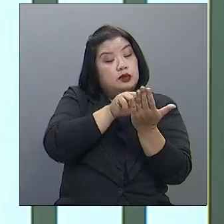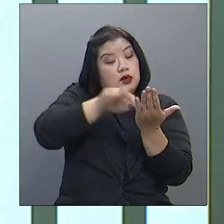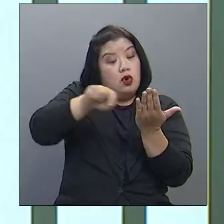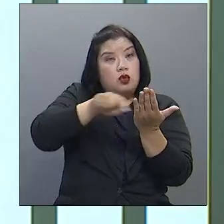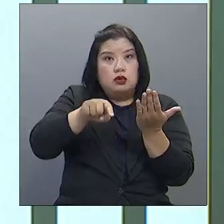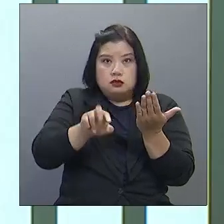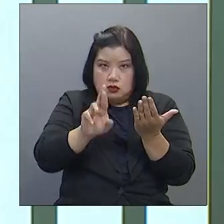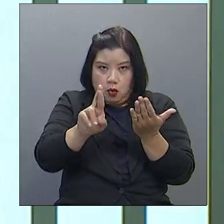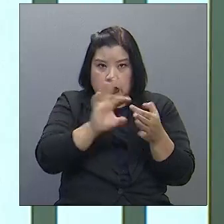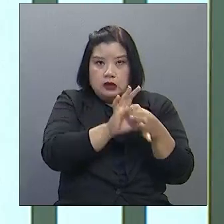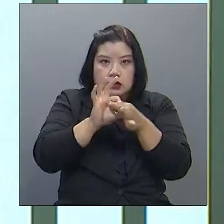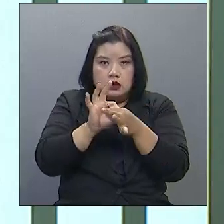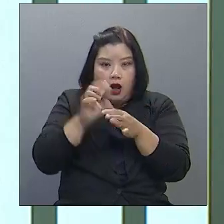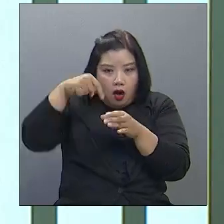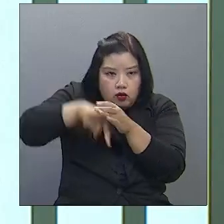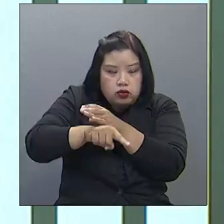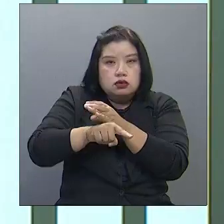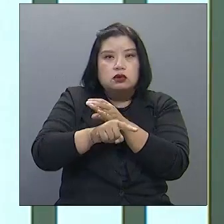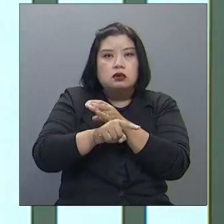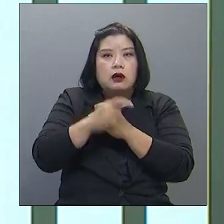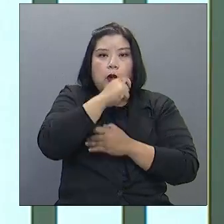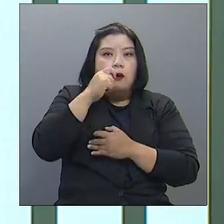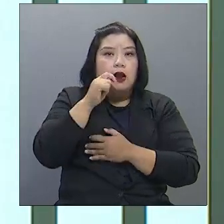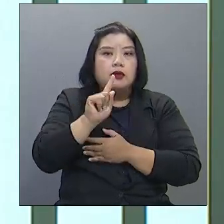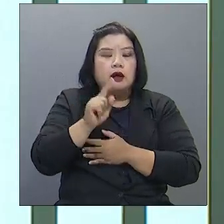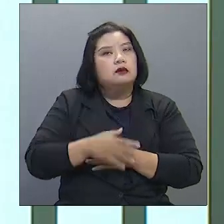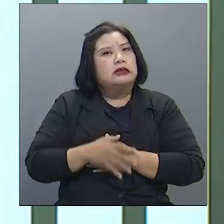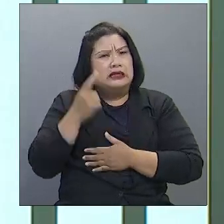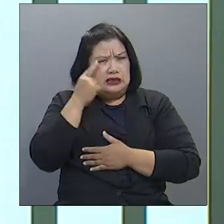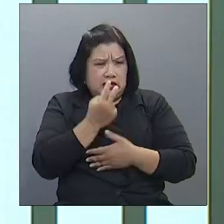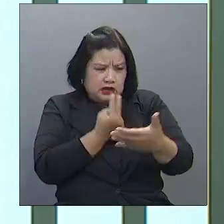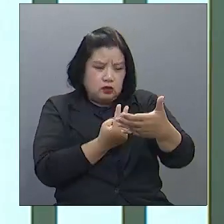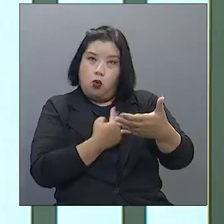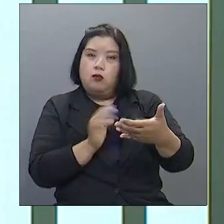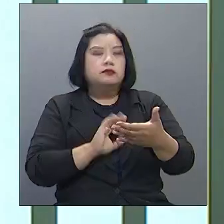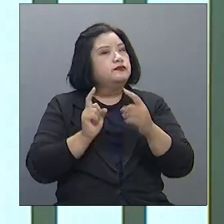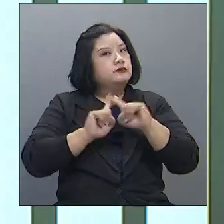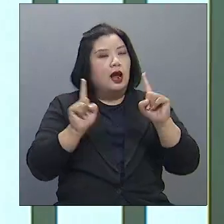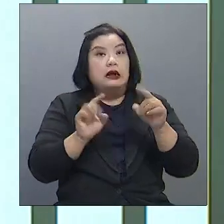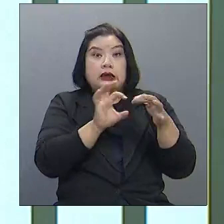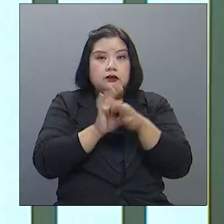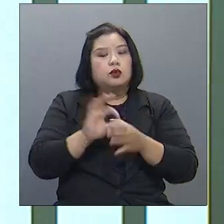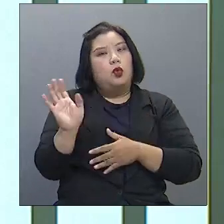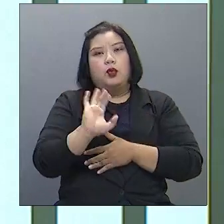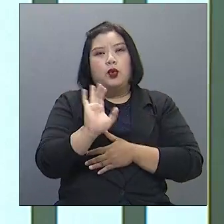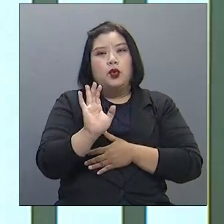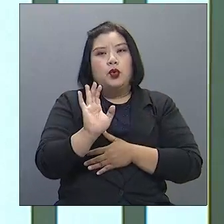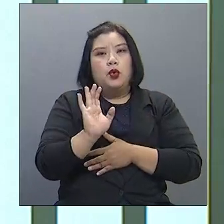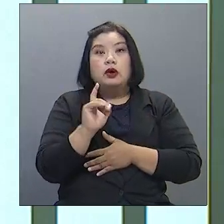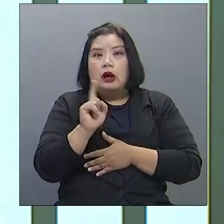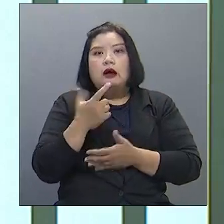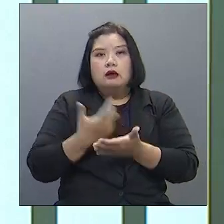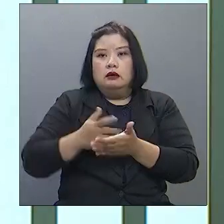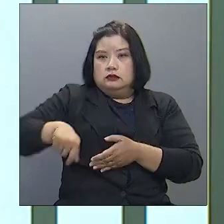มันแลกอะไรอะไรเราได้ DAYเราก็ไม่รู้นะครัออกนวามอะไรแปลกๆ อยากเพิ่งไปรับอยากเพง tillกดหรอ login เขาไปนะครับไม่งั้นเดีํ makes